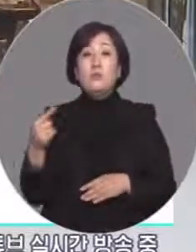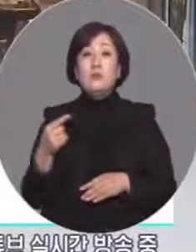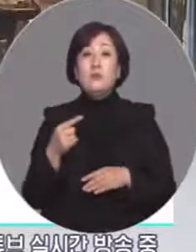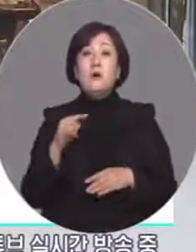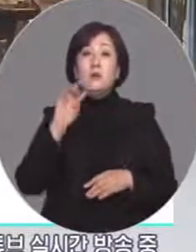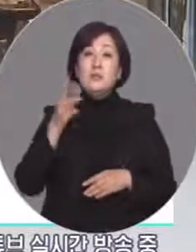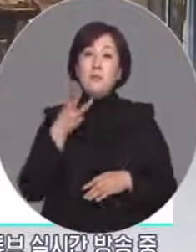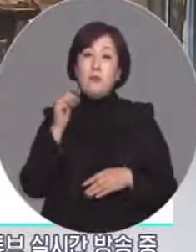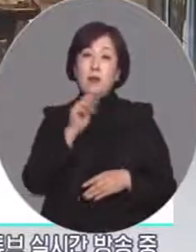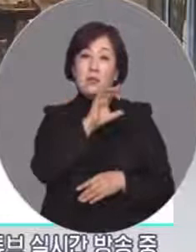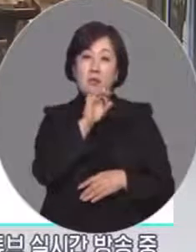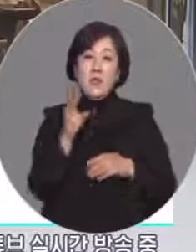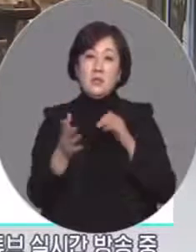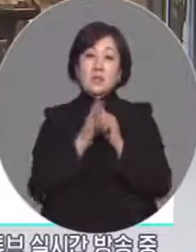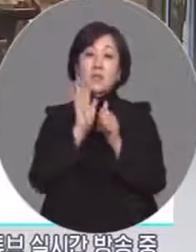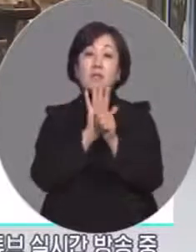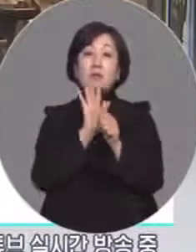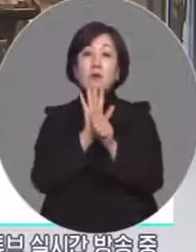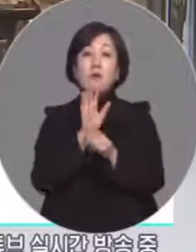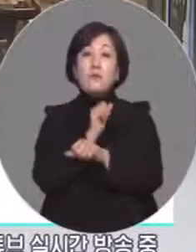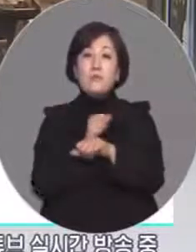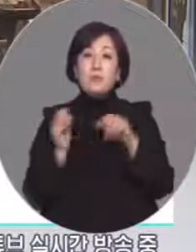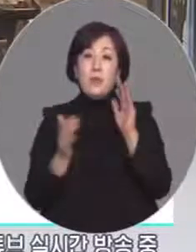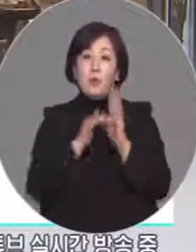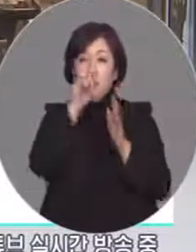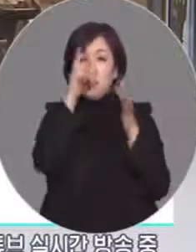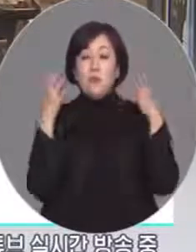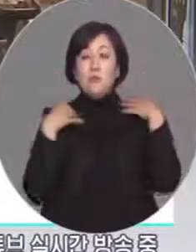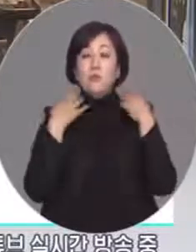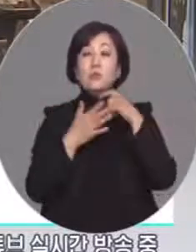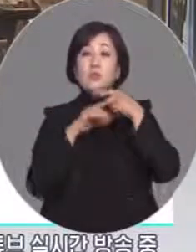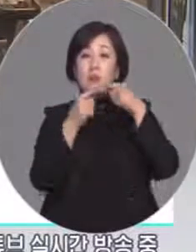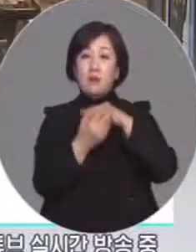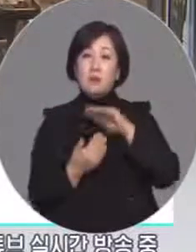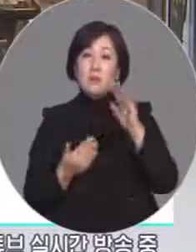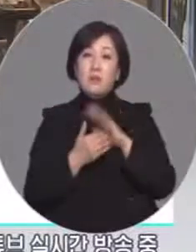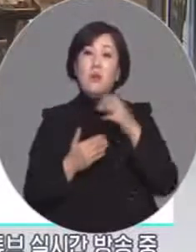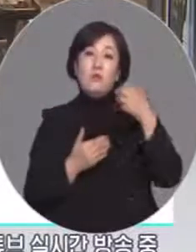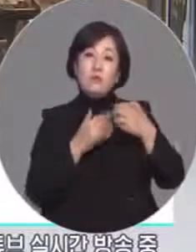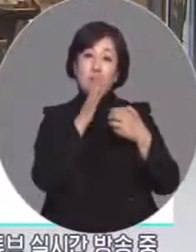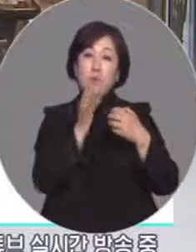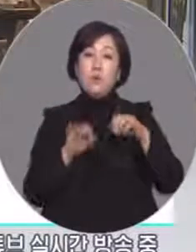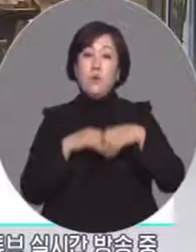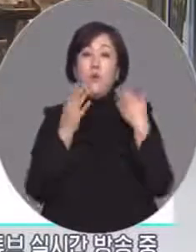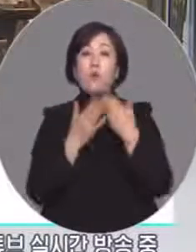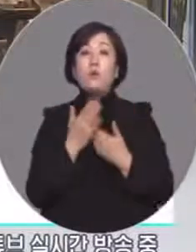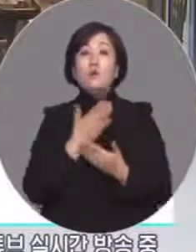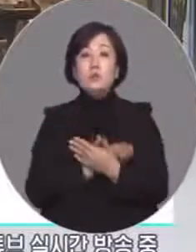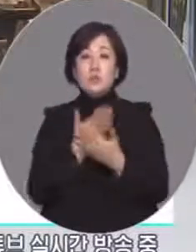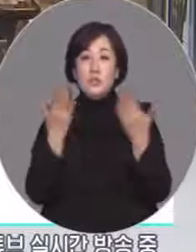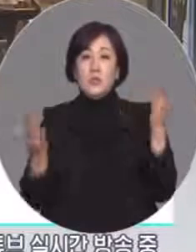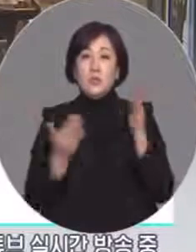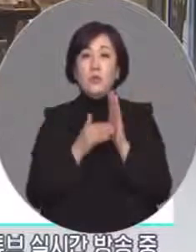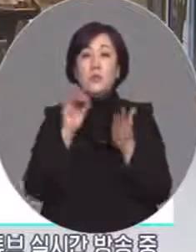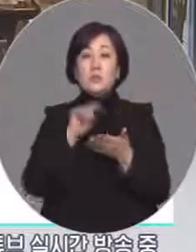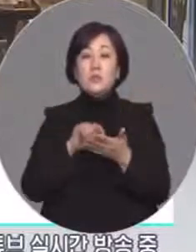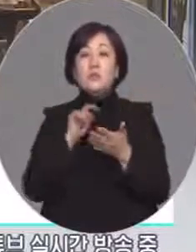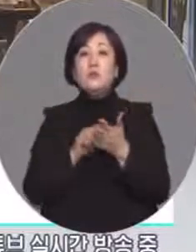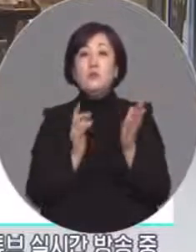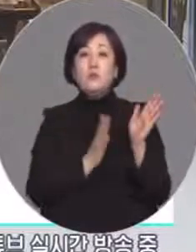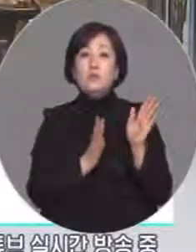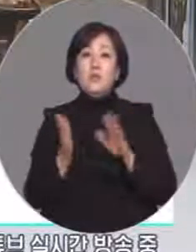최대 300만 원까지 지급되는데요. 정부는 설 전에 90% 이상 지급되도록 서두르기로 했습니다. 김진구